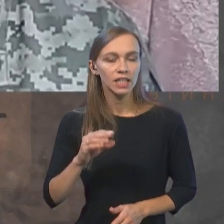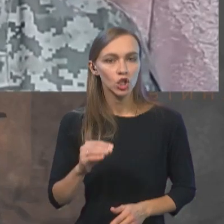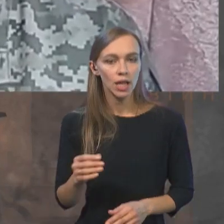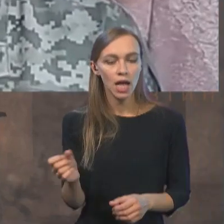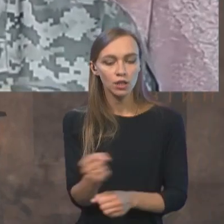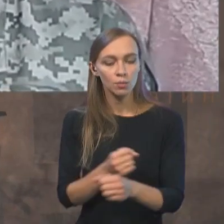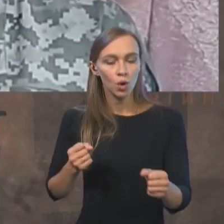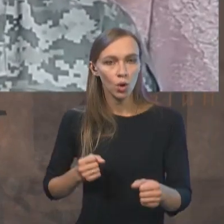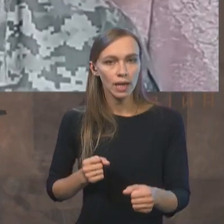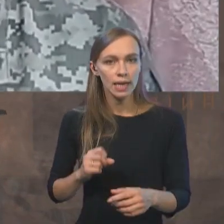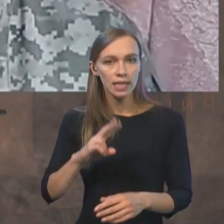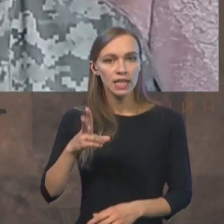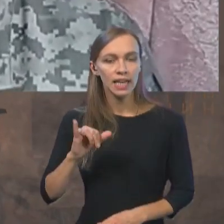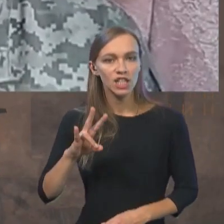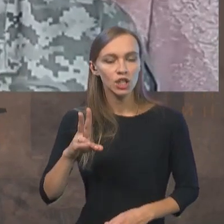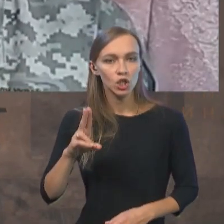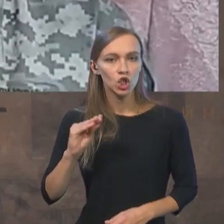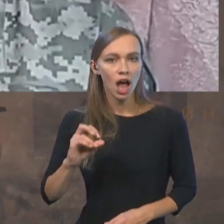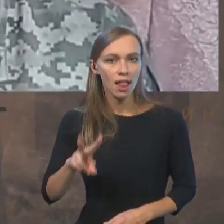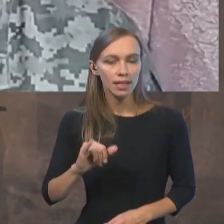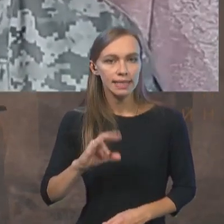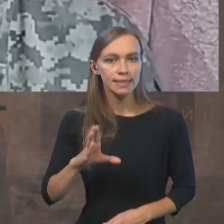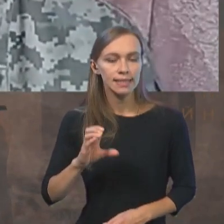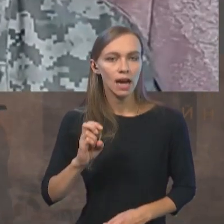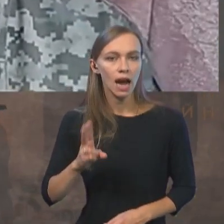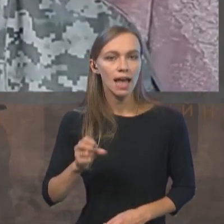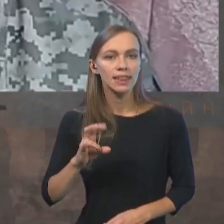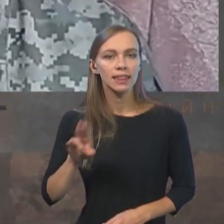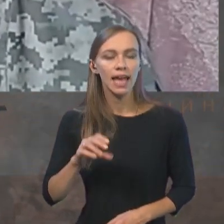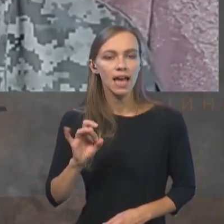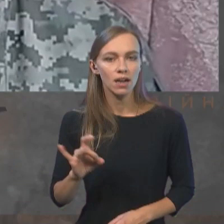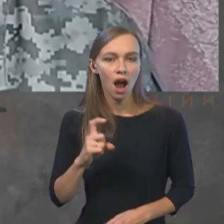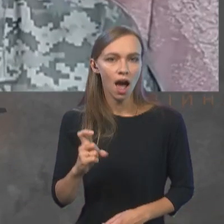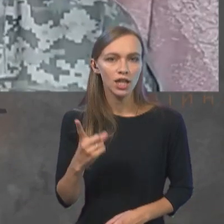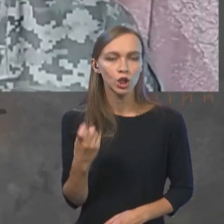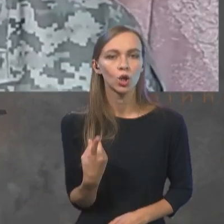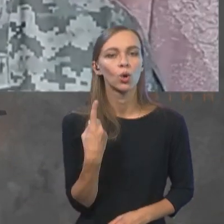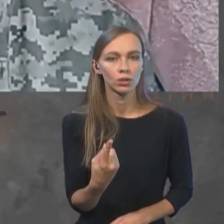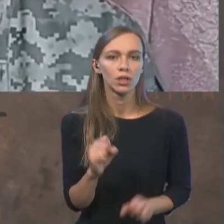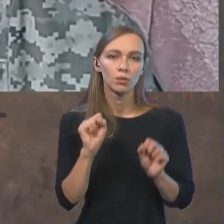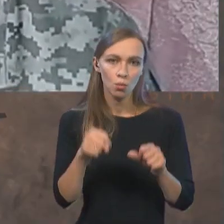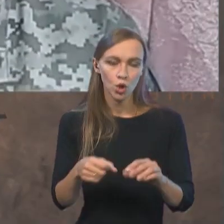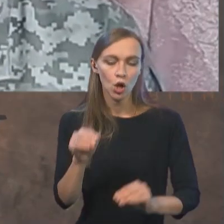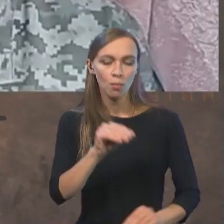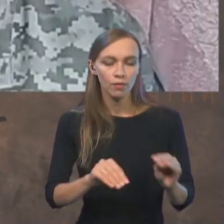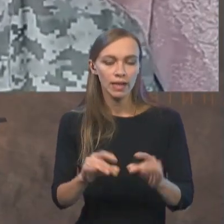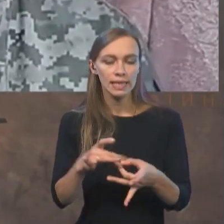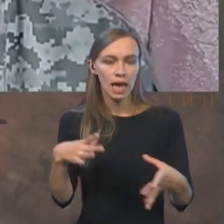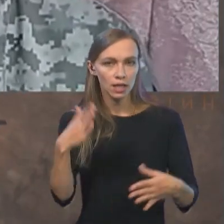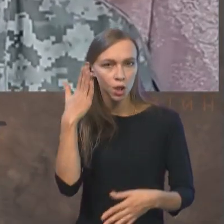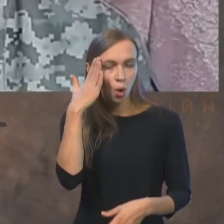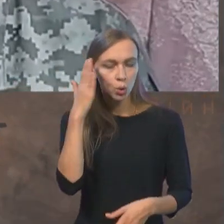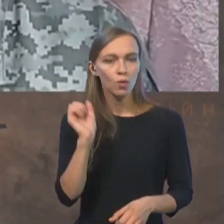ракета «Кинджал», чи ракета «Калібр» може, чи ракета «Х-101» може комплектуватися ядерною боєголовкою і вже може